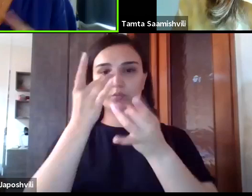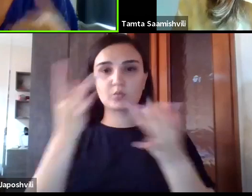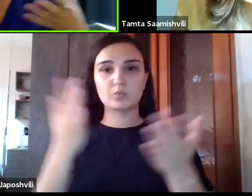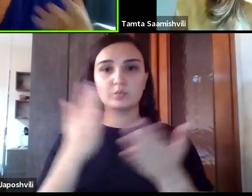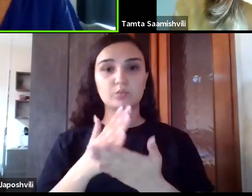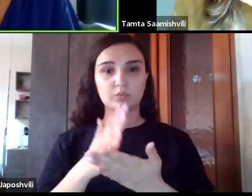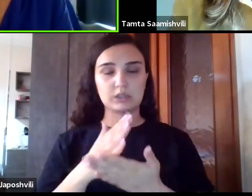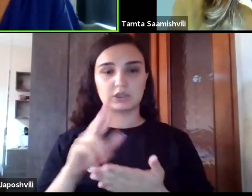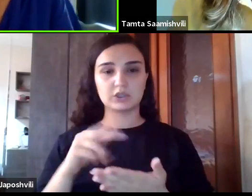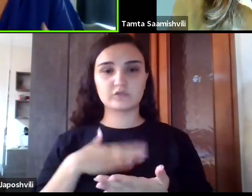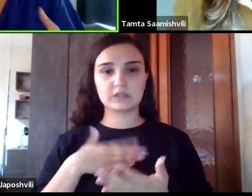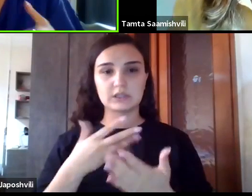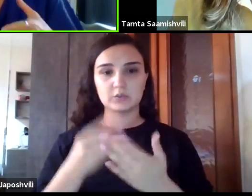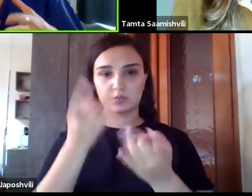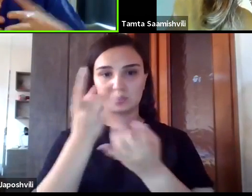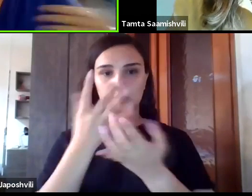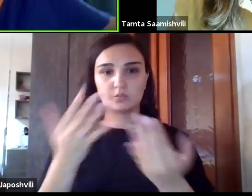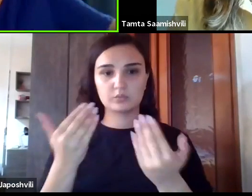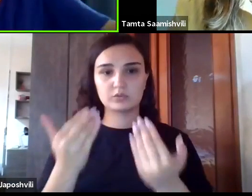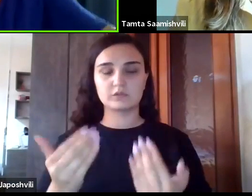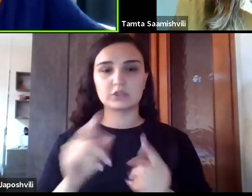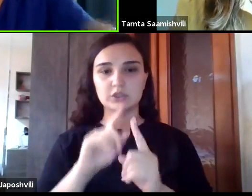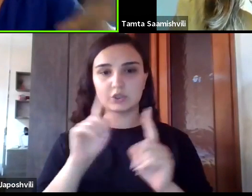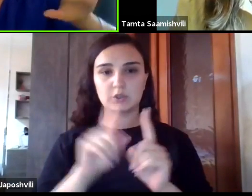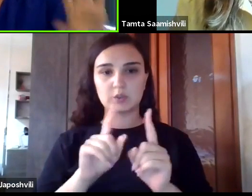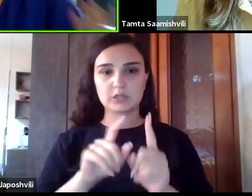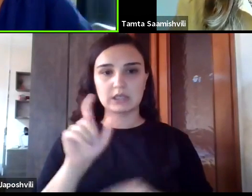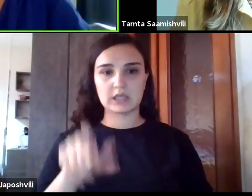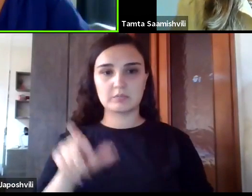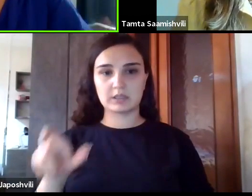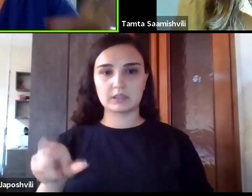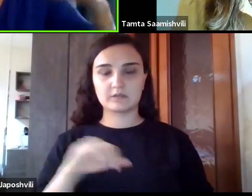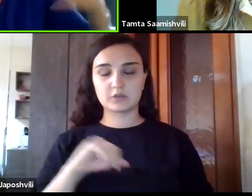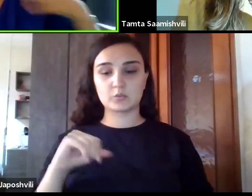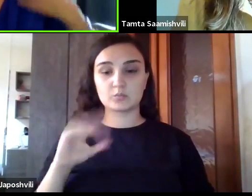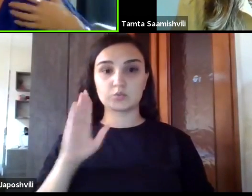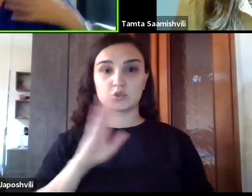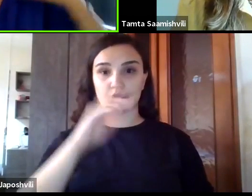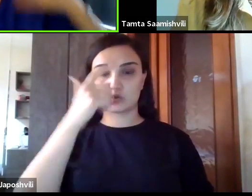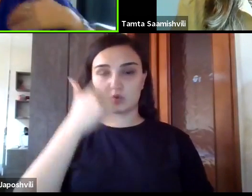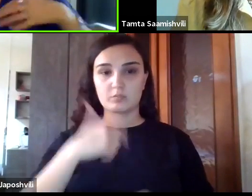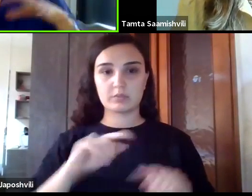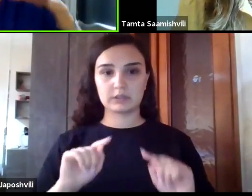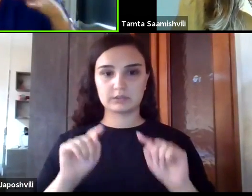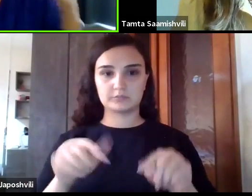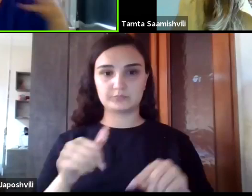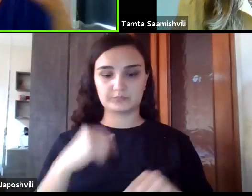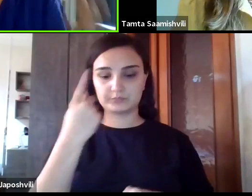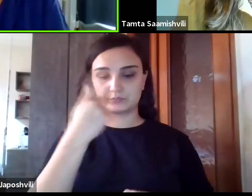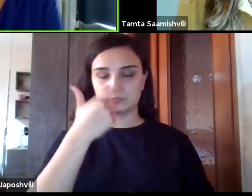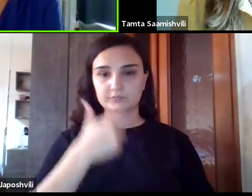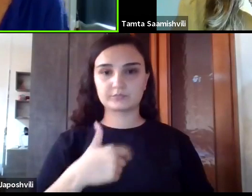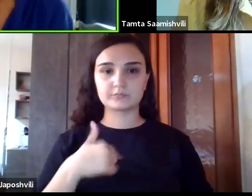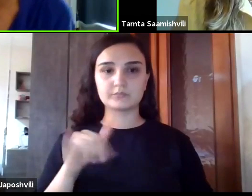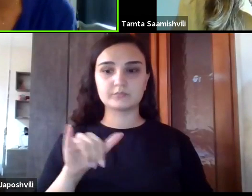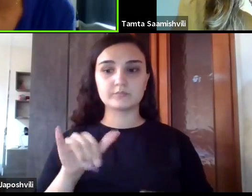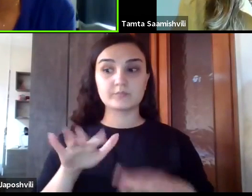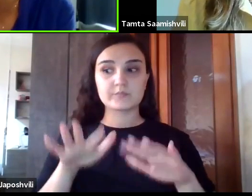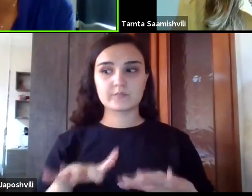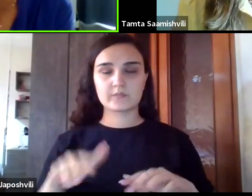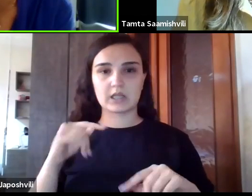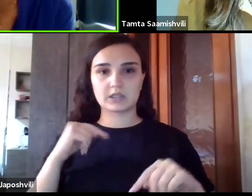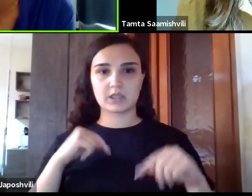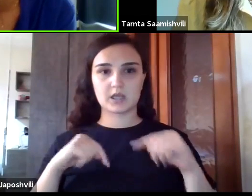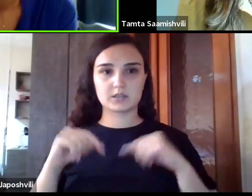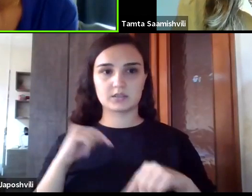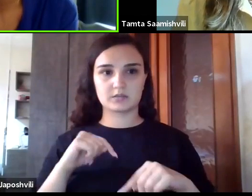და ჩვენი კულტურისთვის კიდე თითქოს ადამიანი იშლები, როდესაც ხდები მშობელი, მე როგორც პიროვნება სადღაც ვიკარგები. ამის